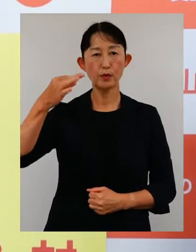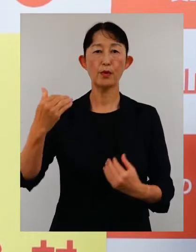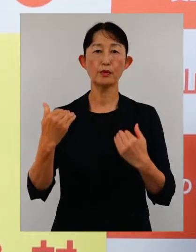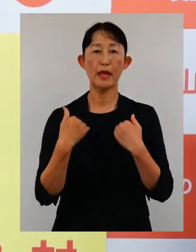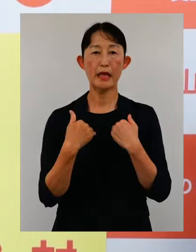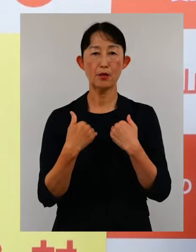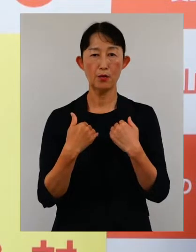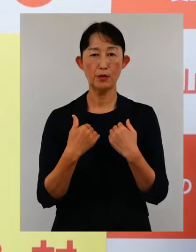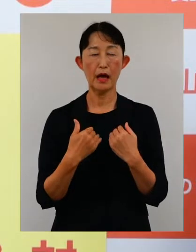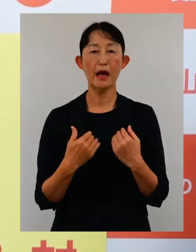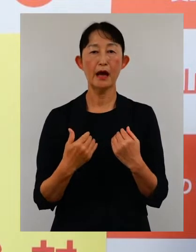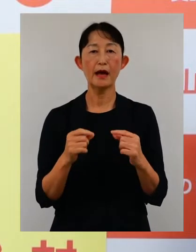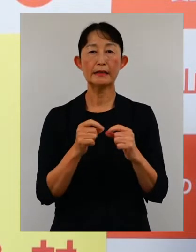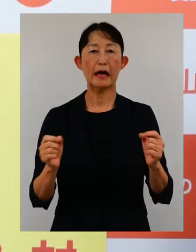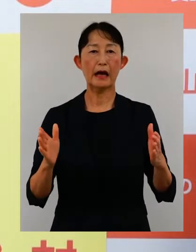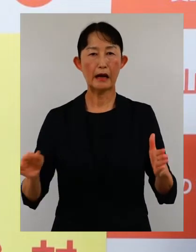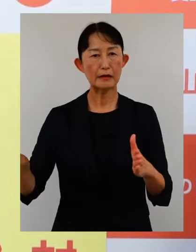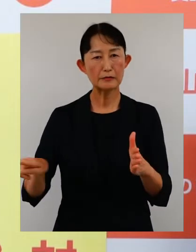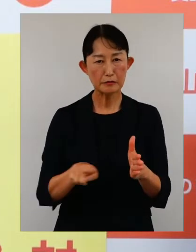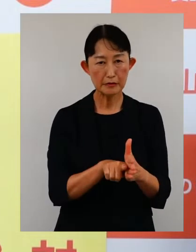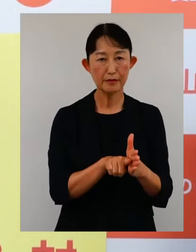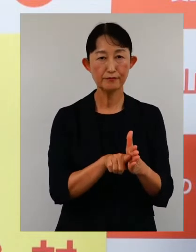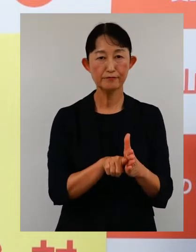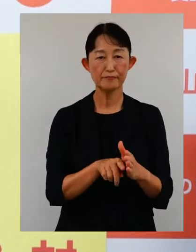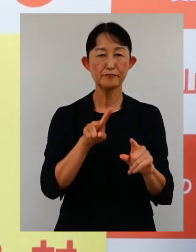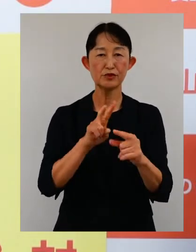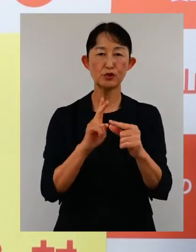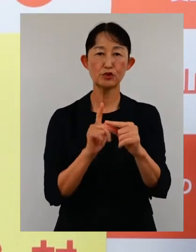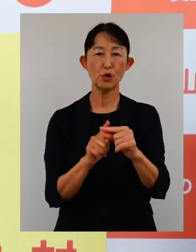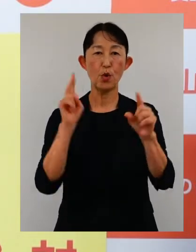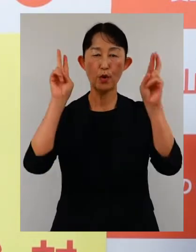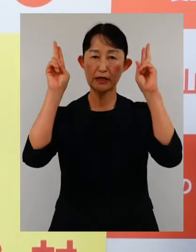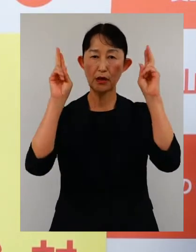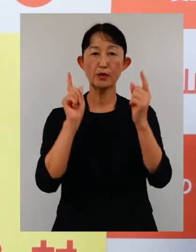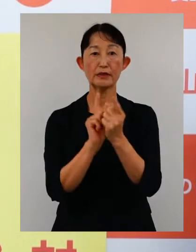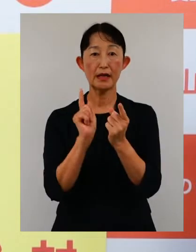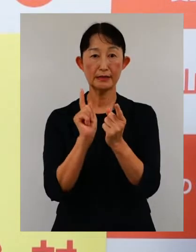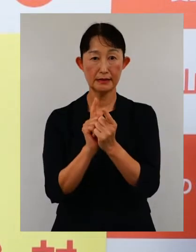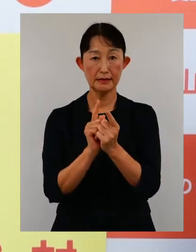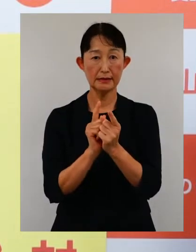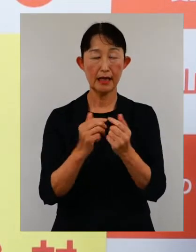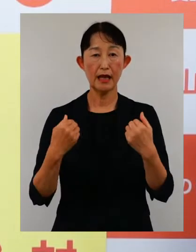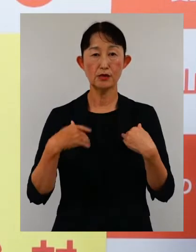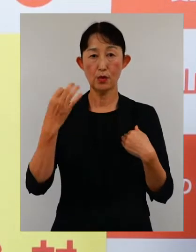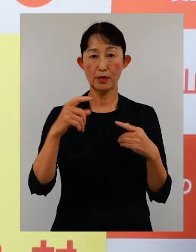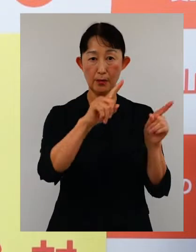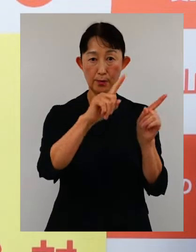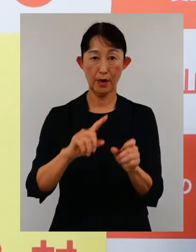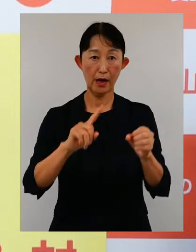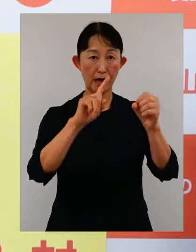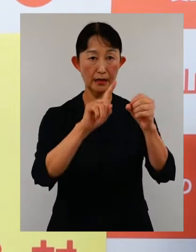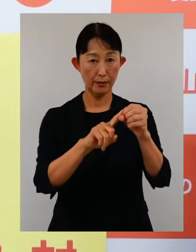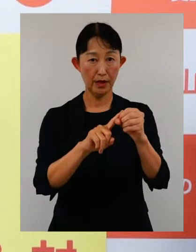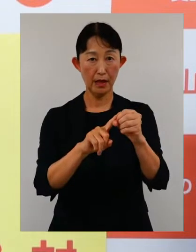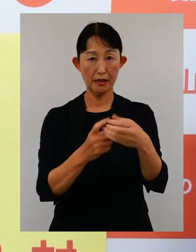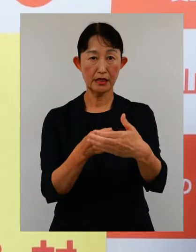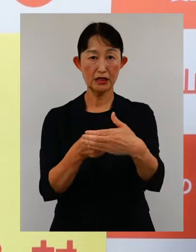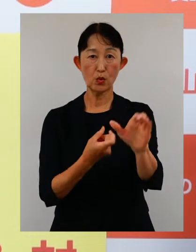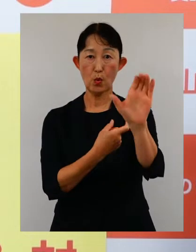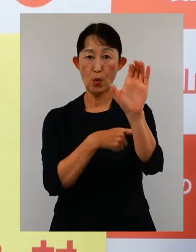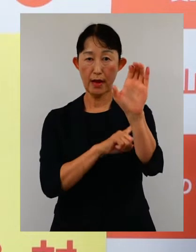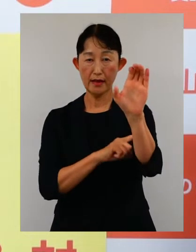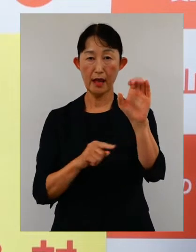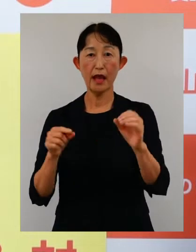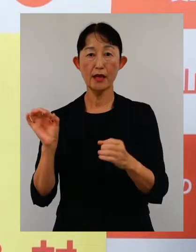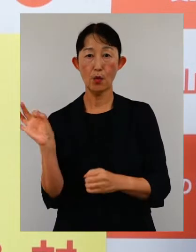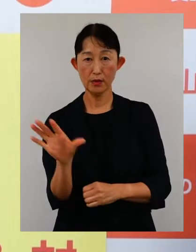の影響が長期化していることから、中小企業に対しコスト削減を図るための省エネ投資や